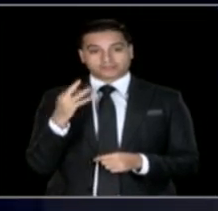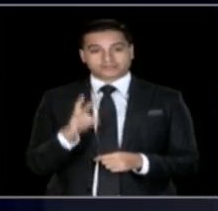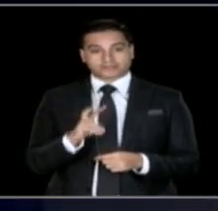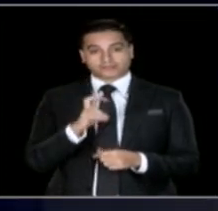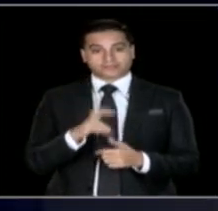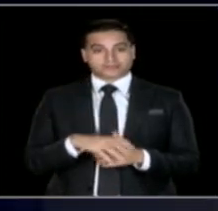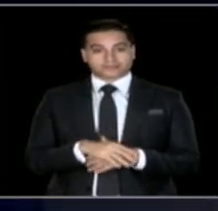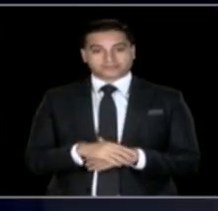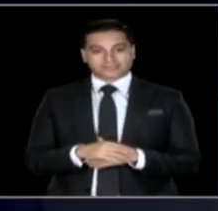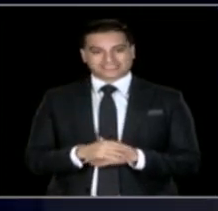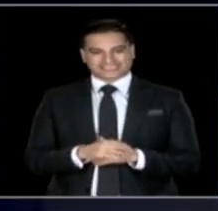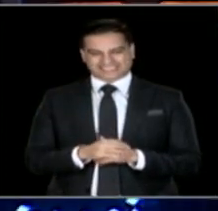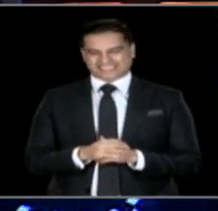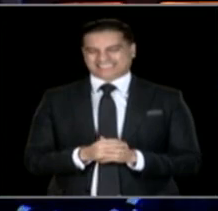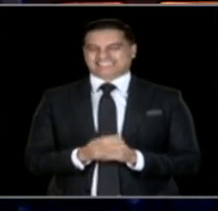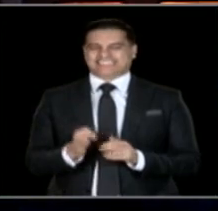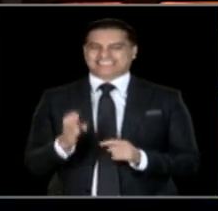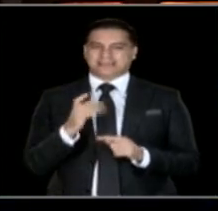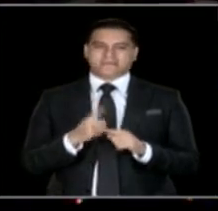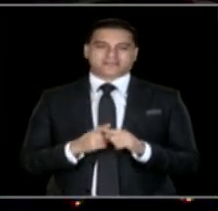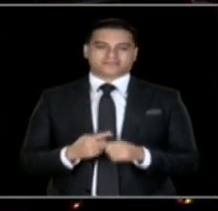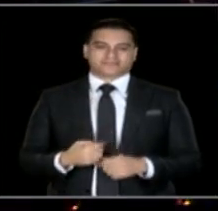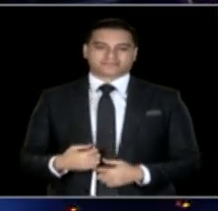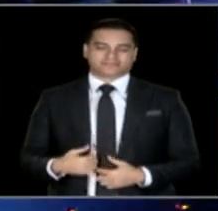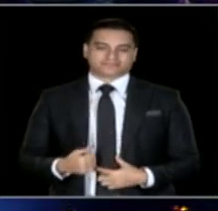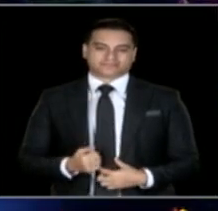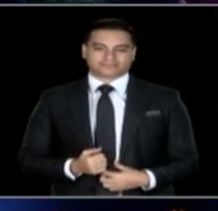1773. إجابة خاطئة. مش